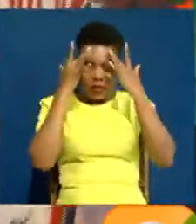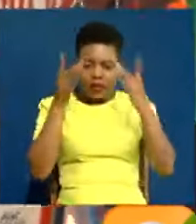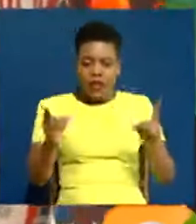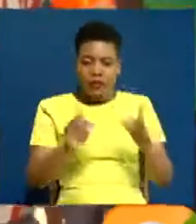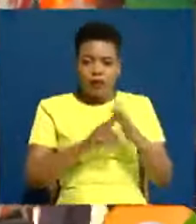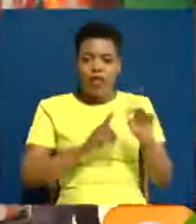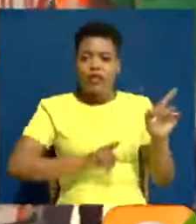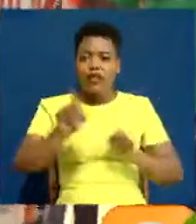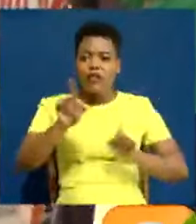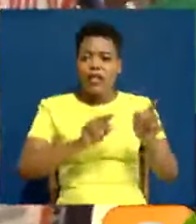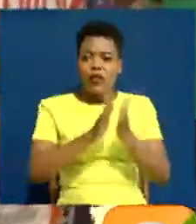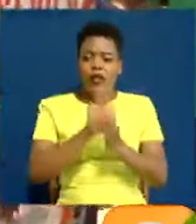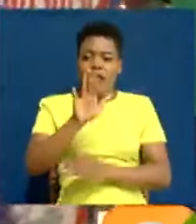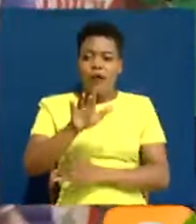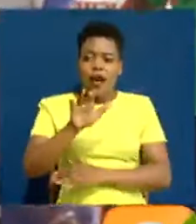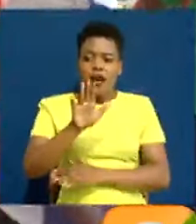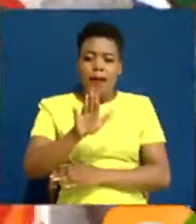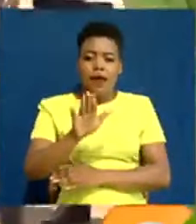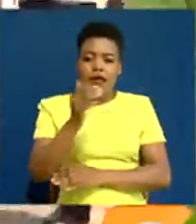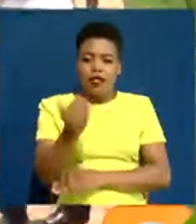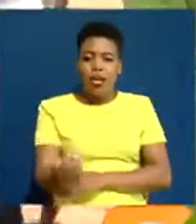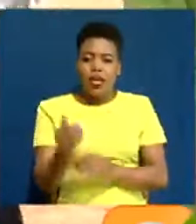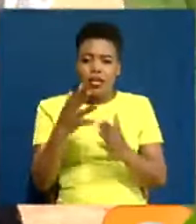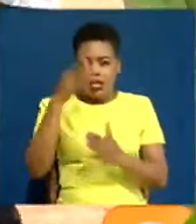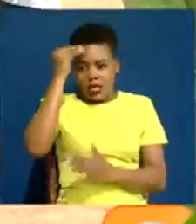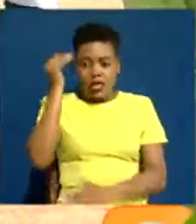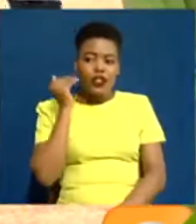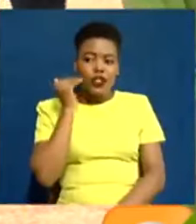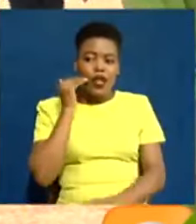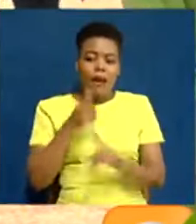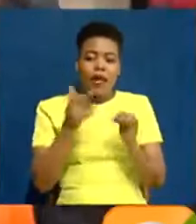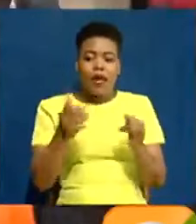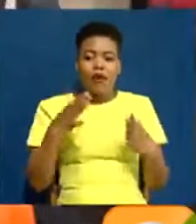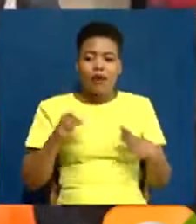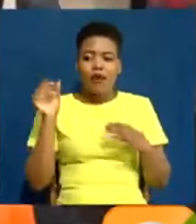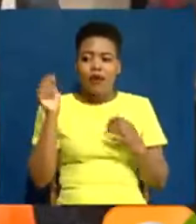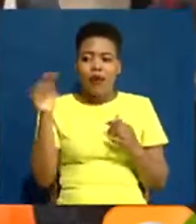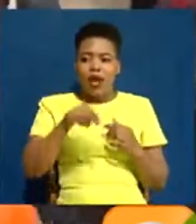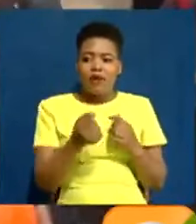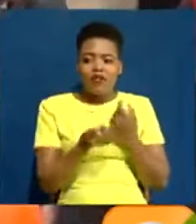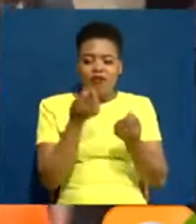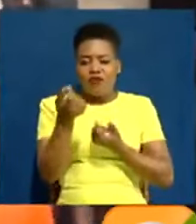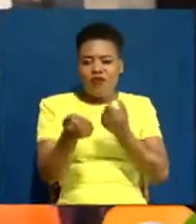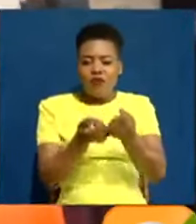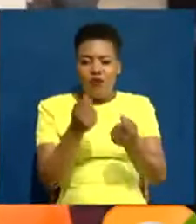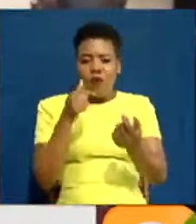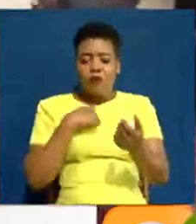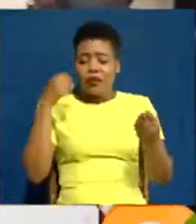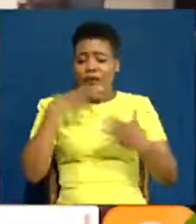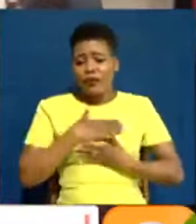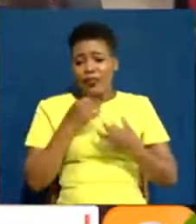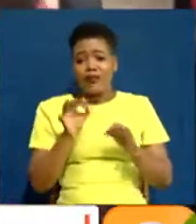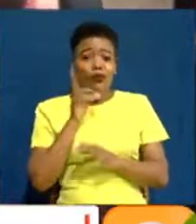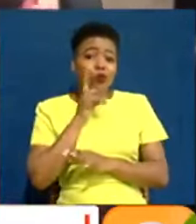kuanza safari na mwanawe anayesomea Siaya. Uchache wa wanafunzi kwenye steni. Ndio nashinda sasa kama kesho itakuwa mgomo. Ikikuwa